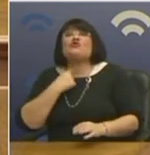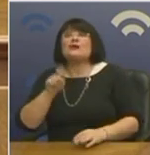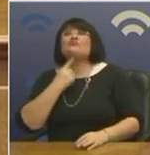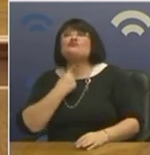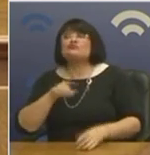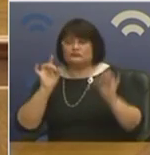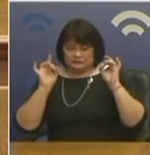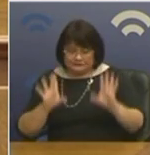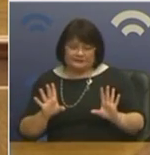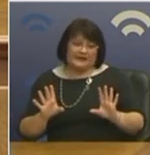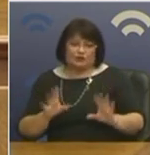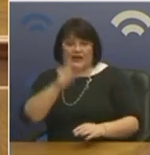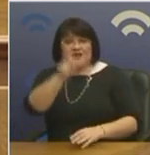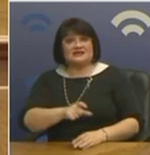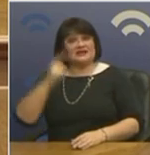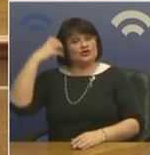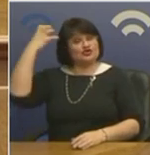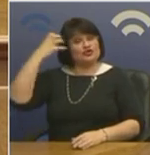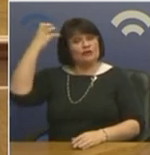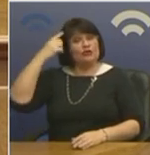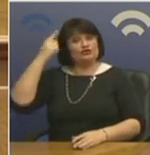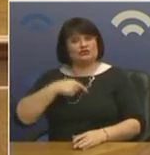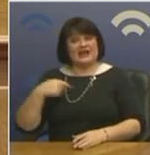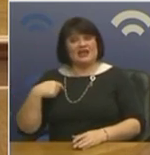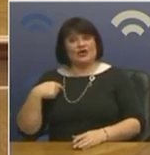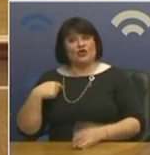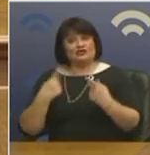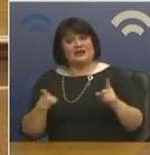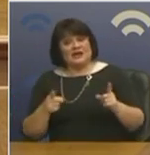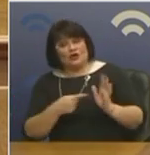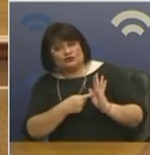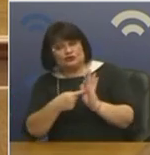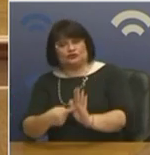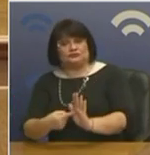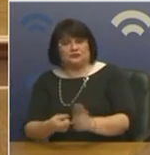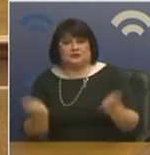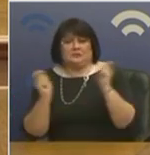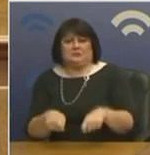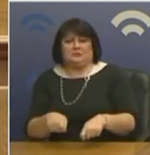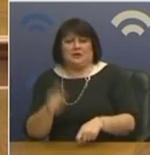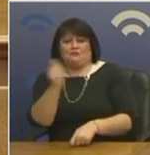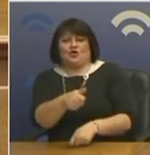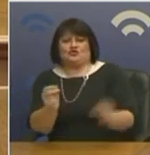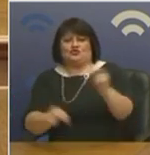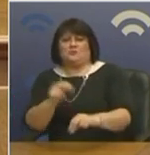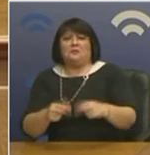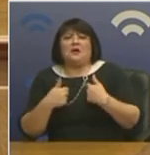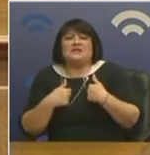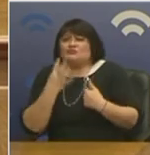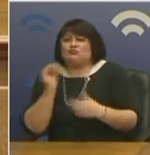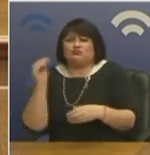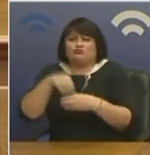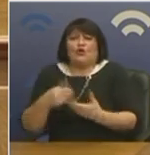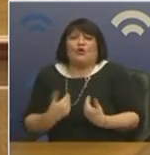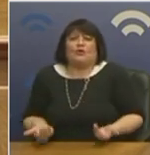Είστε εσείς οι κίνσορες και οι πάνσοφοι που τα ξέρετε όλα? Ας μην το κάναμε καθόλου. Να έρχονται εδώ πέρα, να το ψηφίζετε μόνος και να φεύγαμε. Δεν υπήρχε